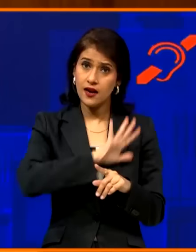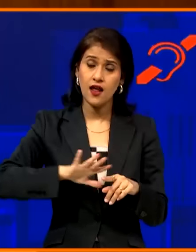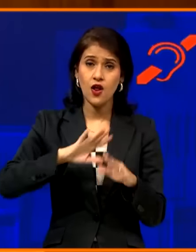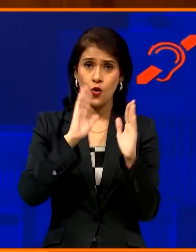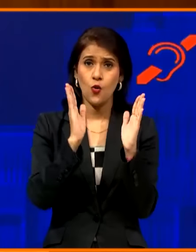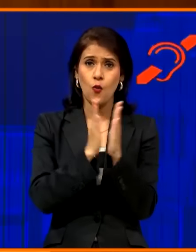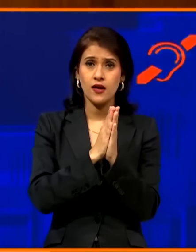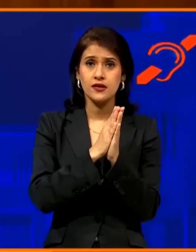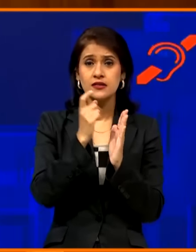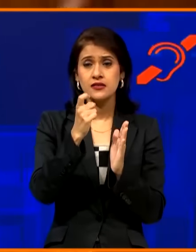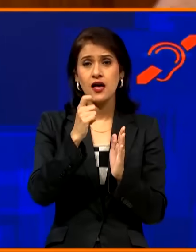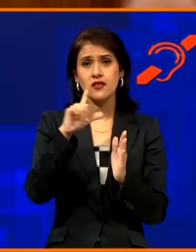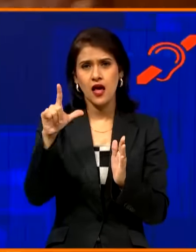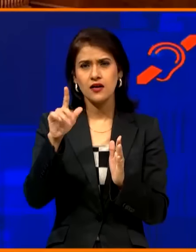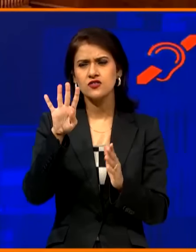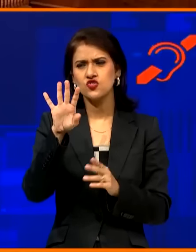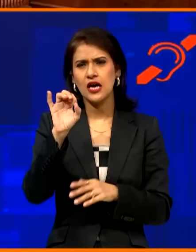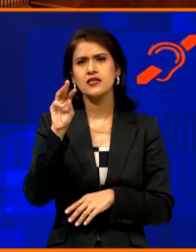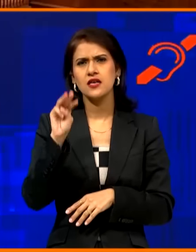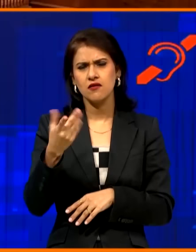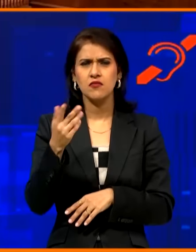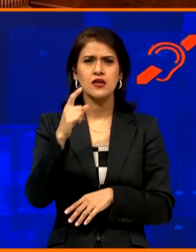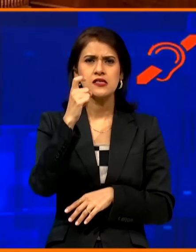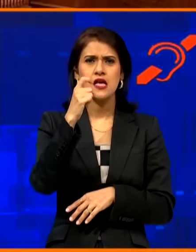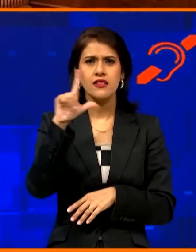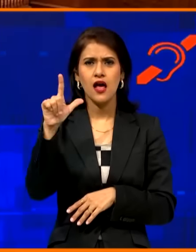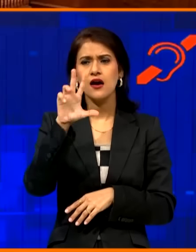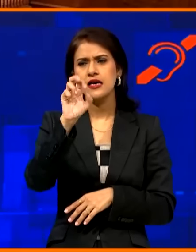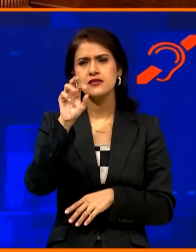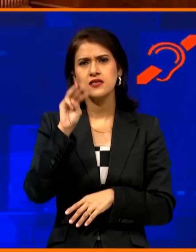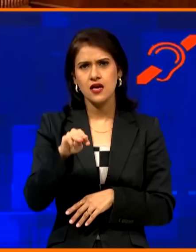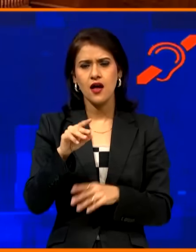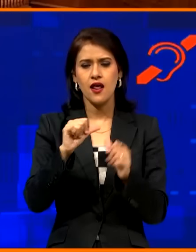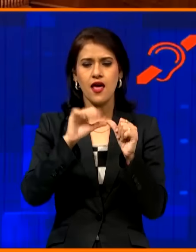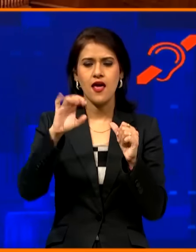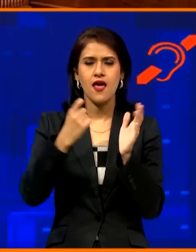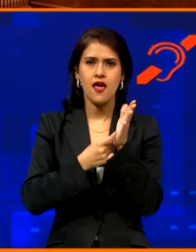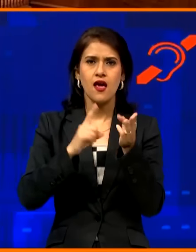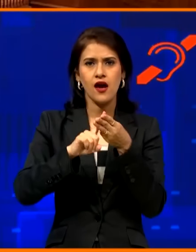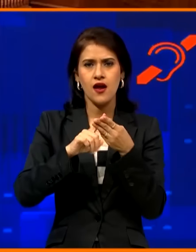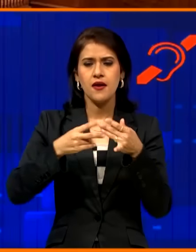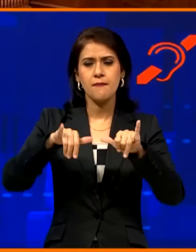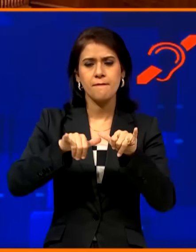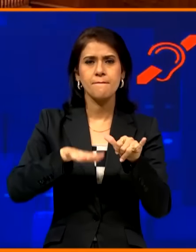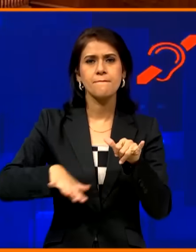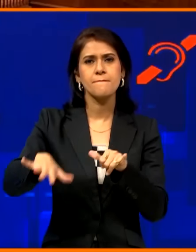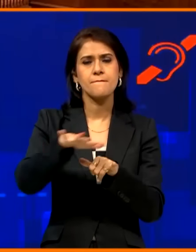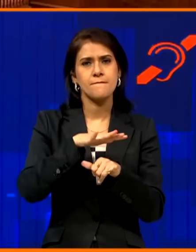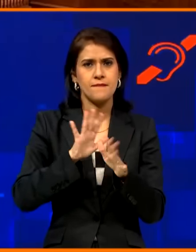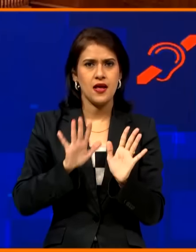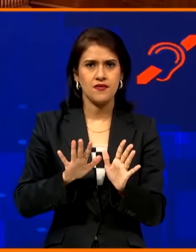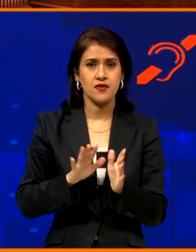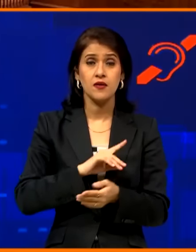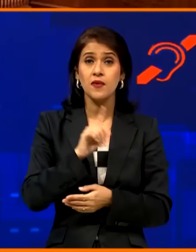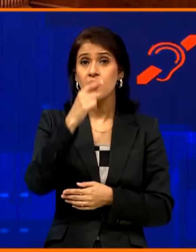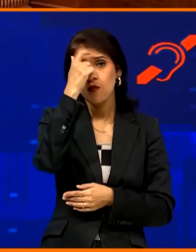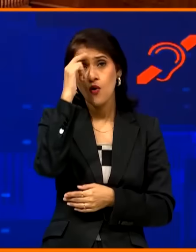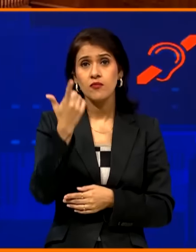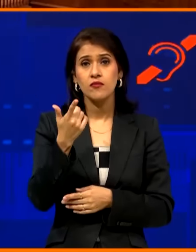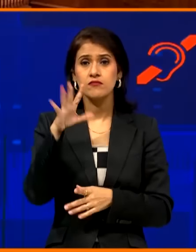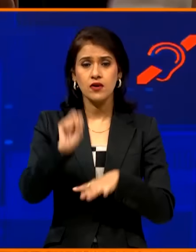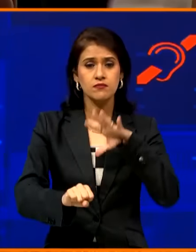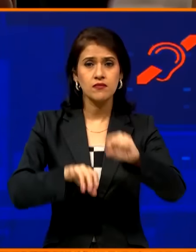रहे हैं 7 लाख 4 हजार या 7 लाख हज कुछ एकड़ बताते हैं फिर इसमें एक प्रॉब्लम यह हुई है कि लोगों ने